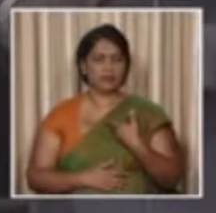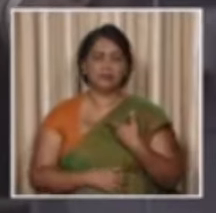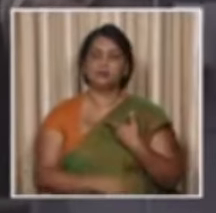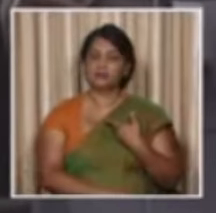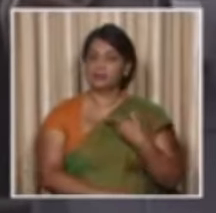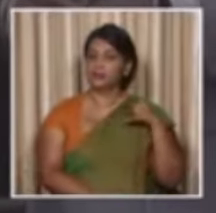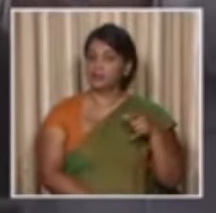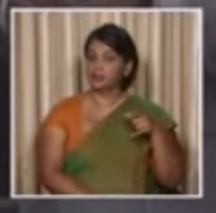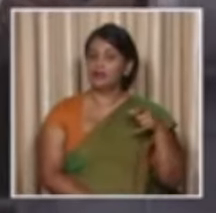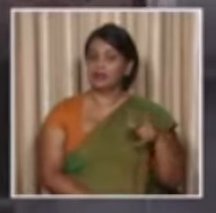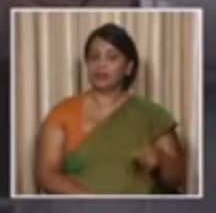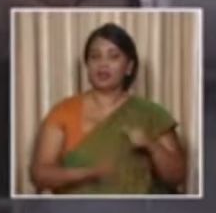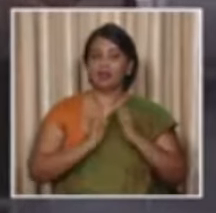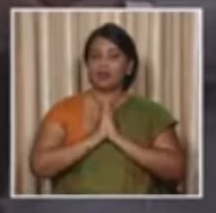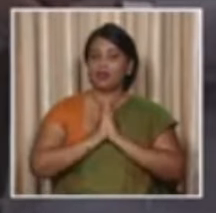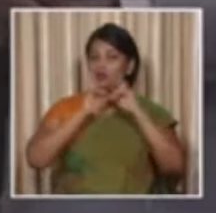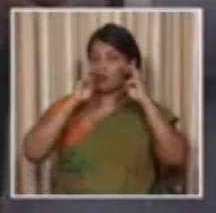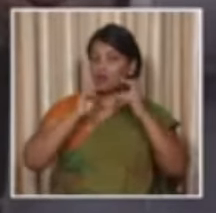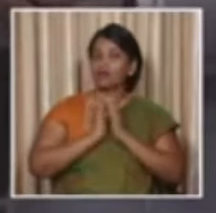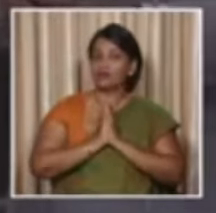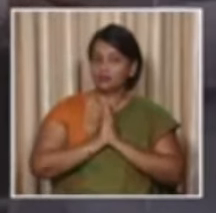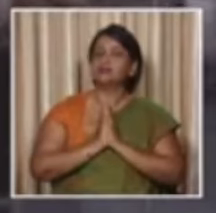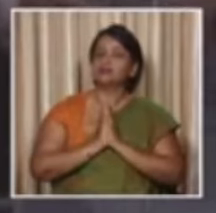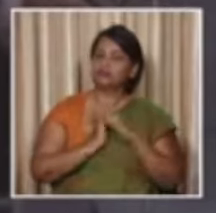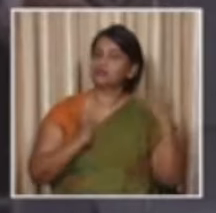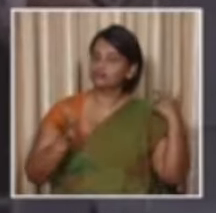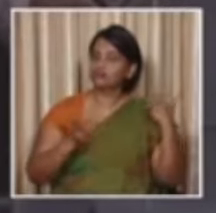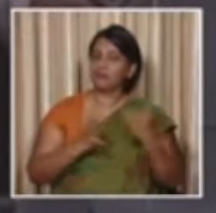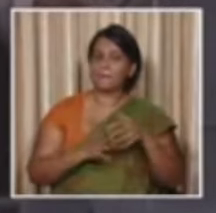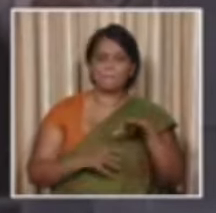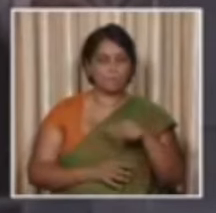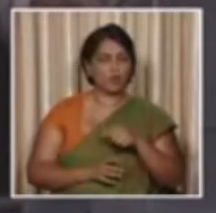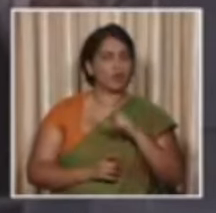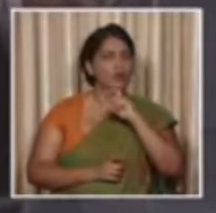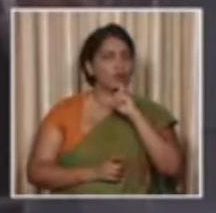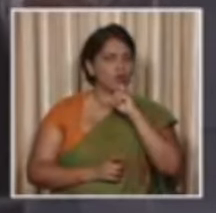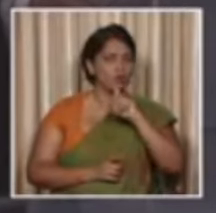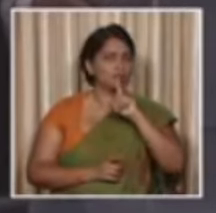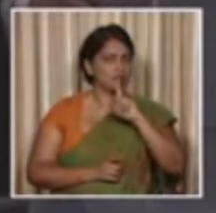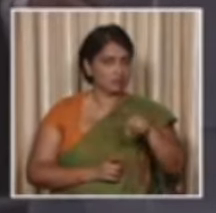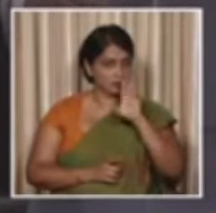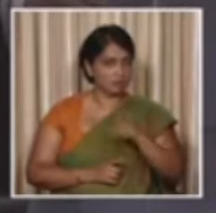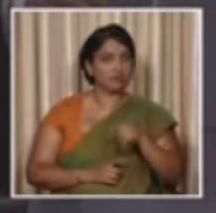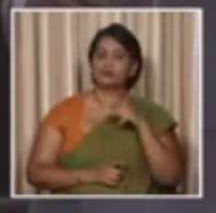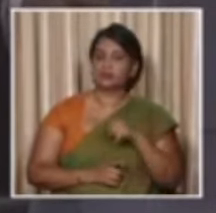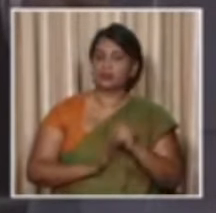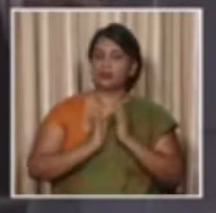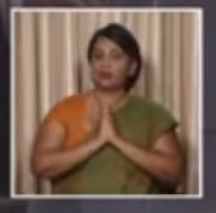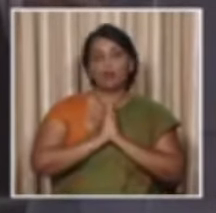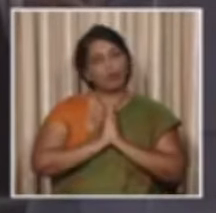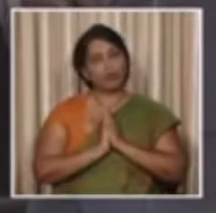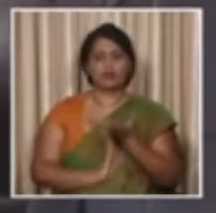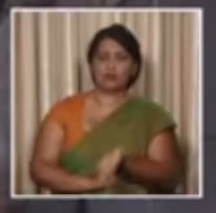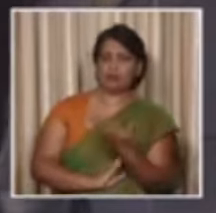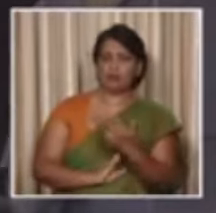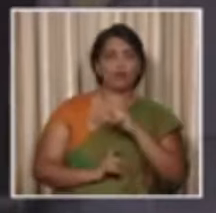ඒක අපි සිවන් කෝවිල් වගේ තමයි අපි මෙච්චර කාලෙ පාවිච්චි කරලා ඉන්නේ. දැන් උසාවේ තීන්දුව තිබ්බා මෙතන පූජාව කරන්න පුළුවන්